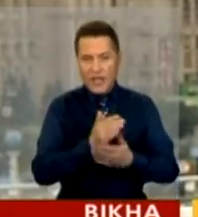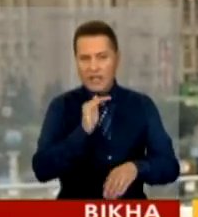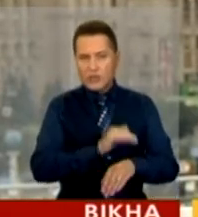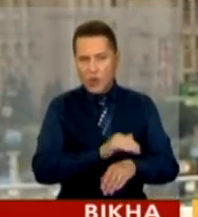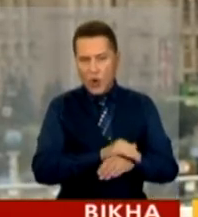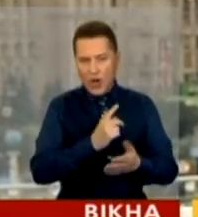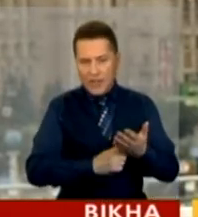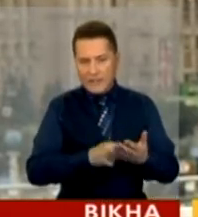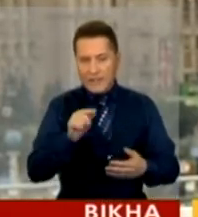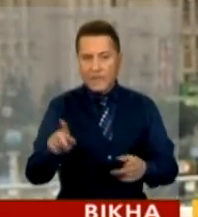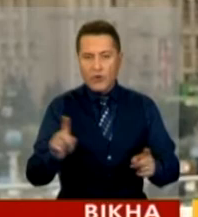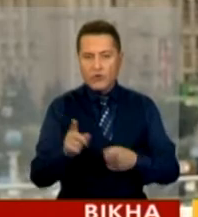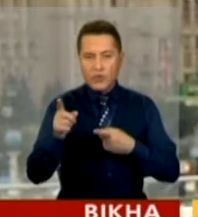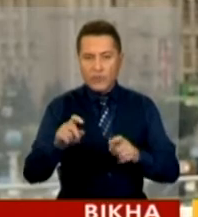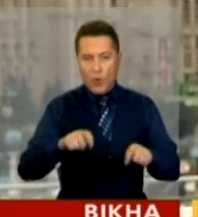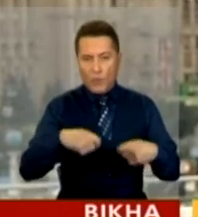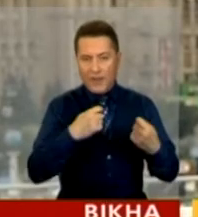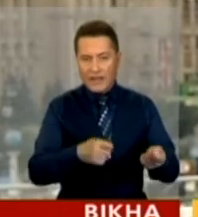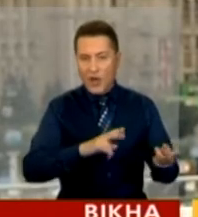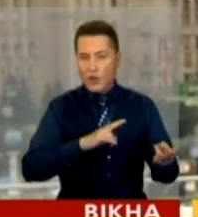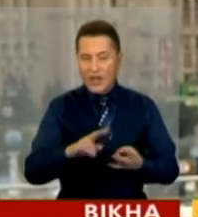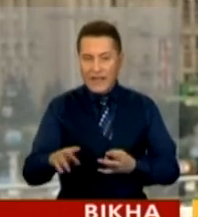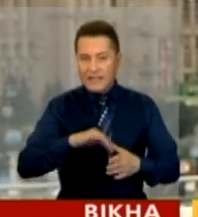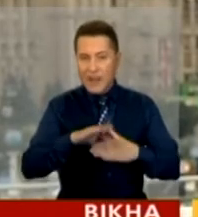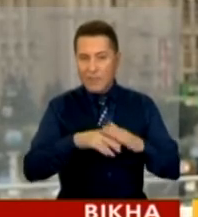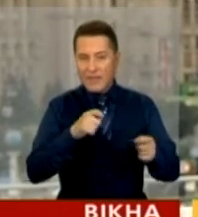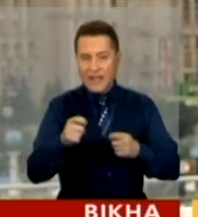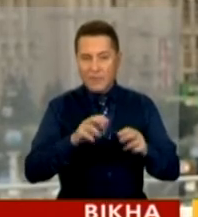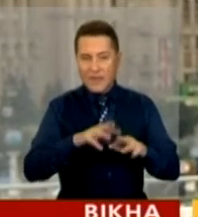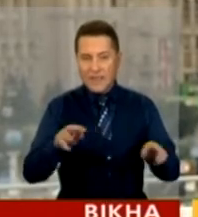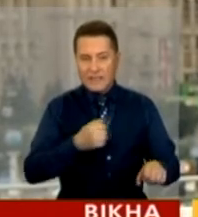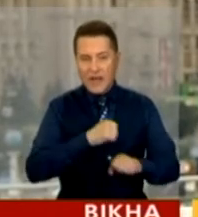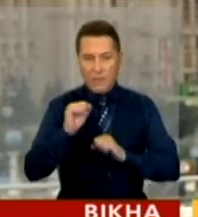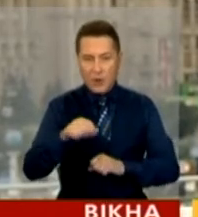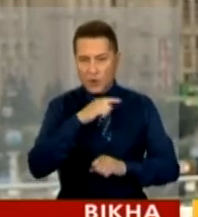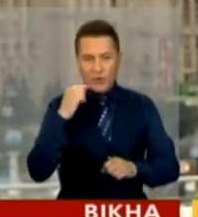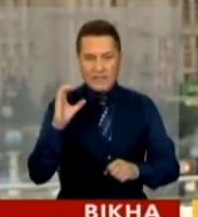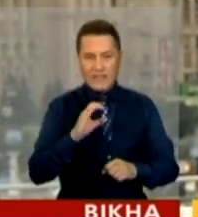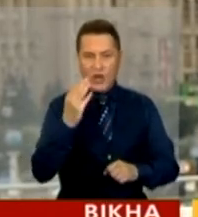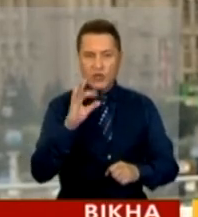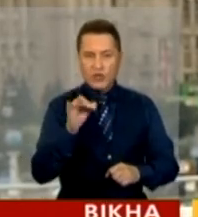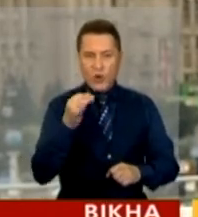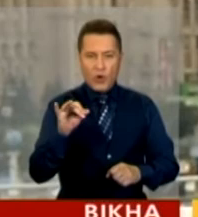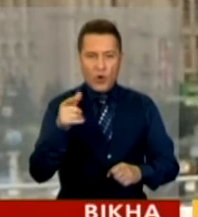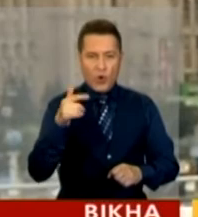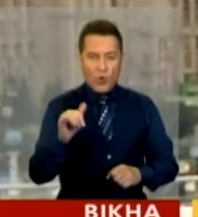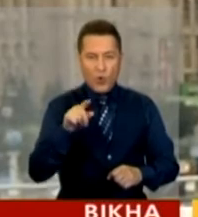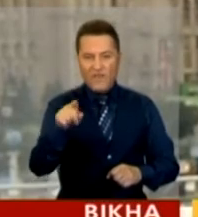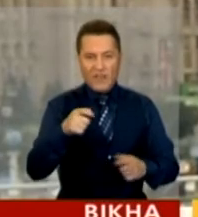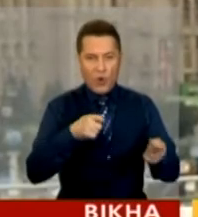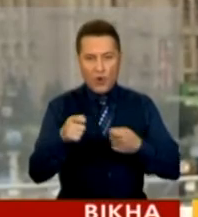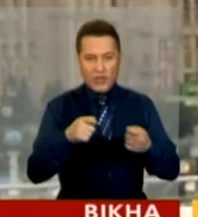докази того, що зброю терористам передають саме під керівництвом міністра оборони Росії Сергія Шойгу. Він і